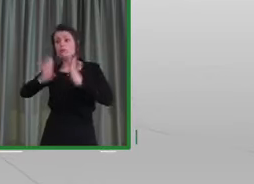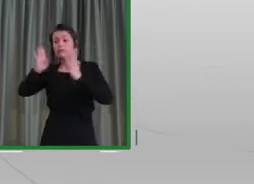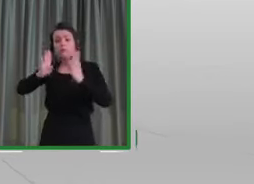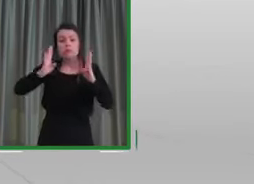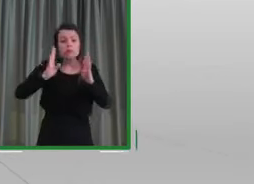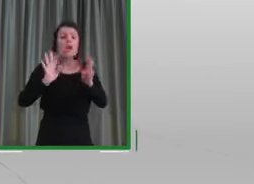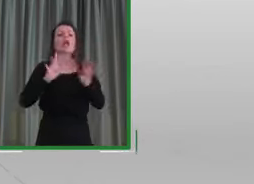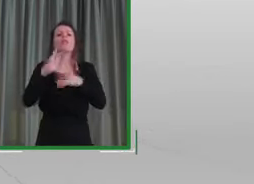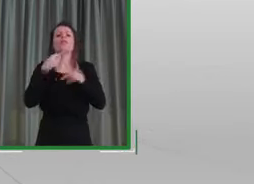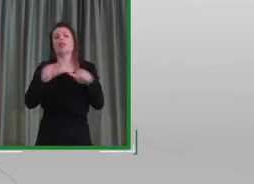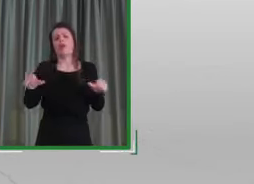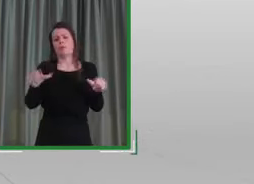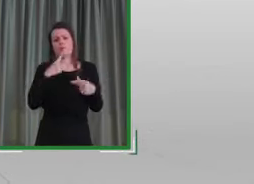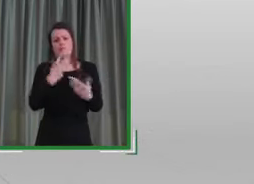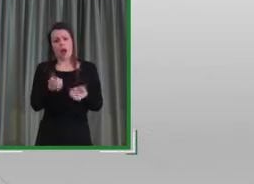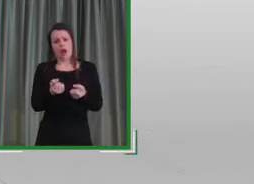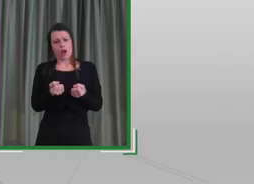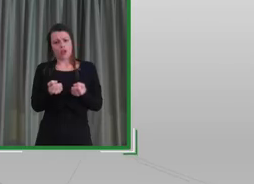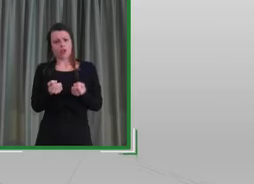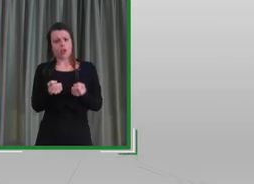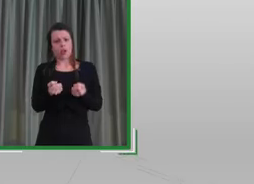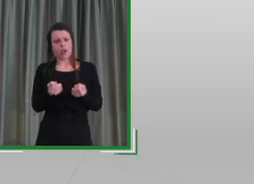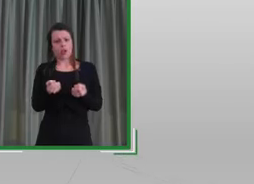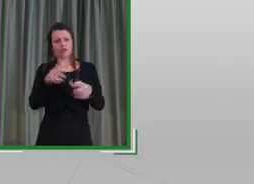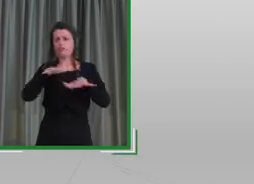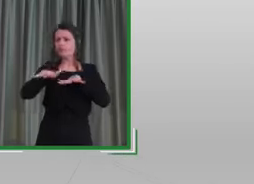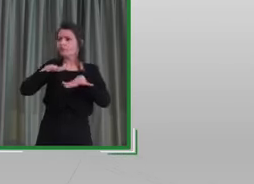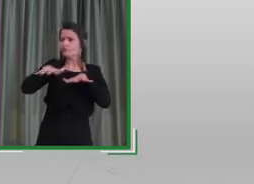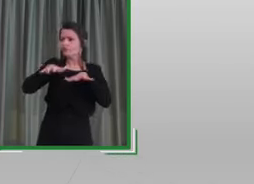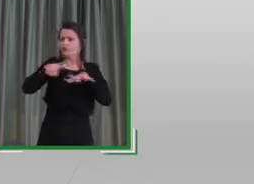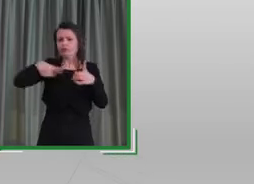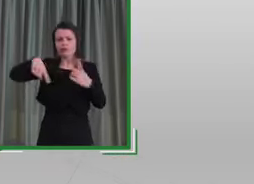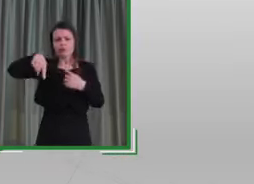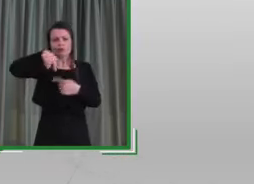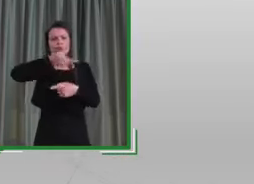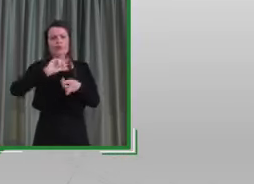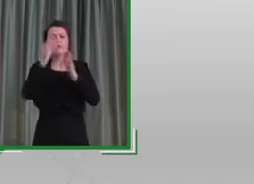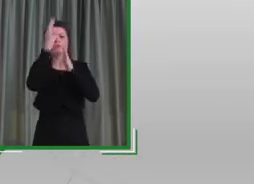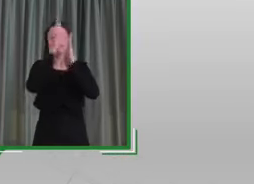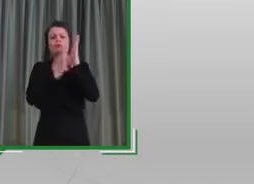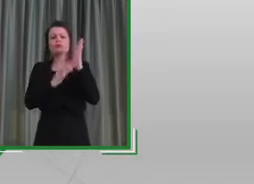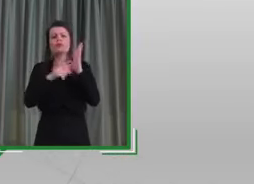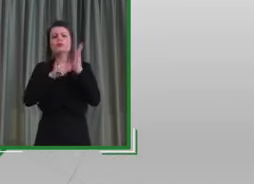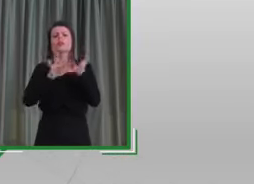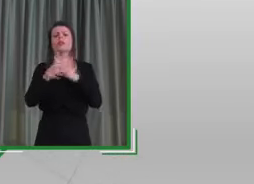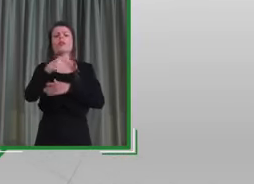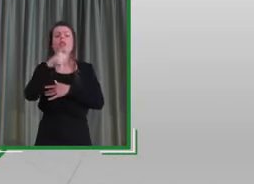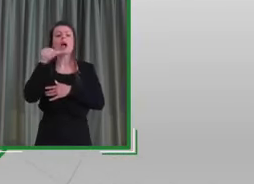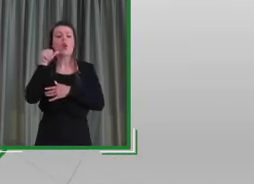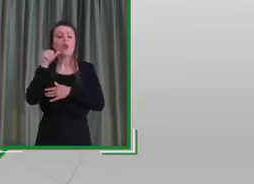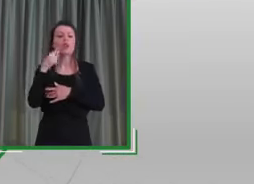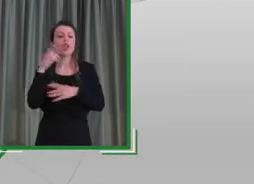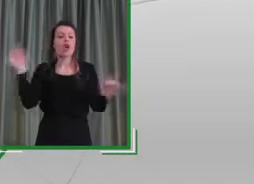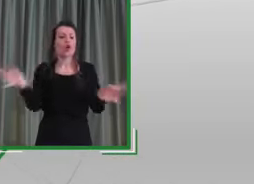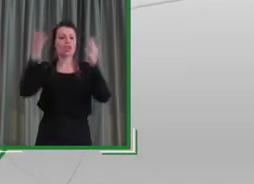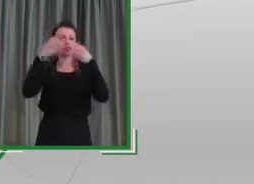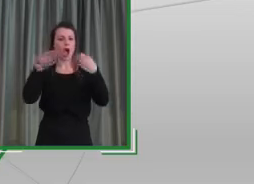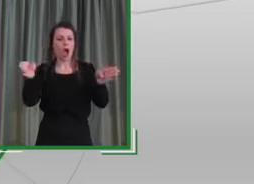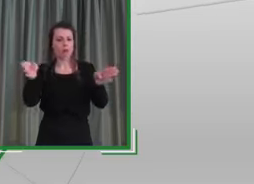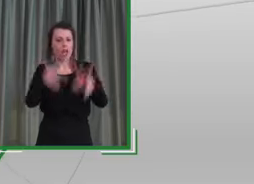riuscire ad avere un pacchetto che possa essere utile alla riapertura riapertura che riguarderà lo